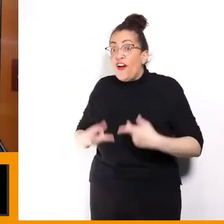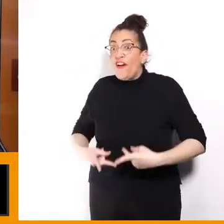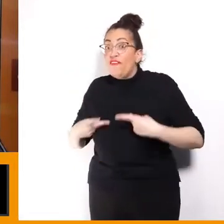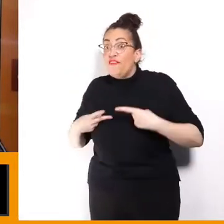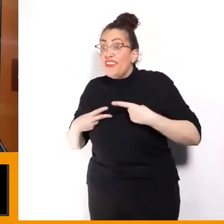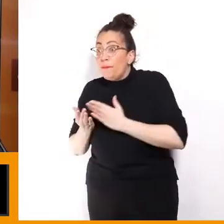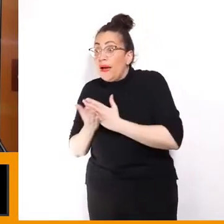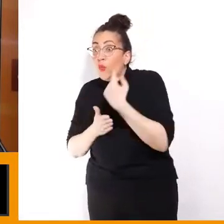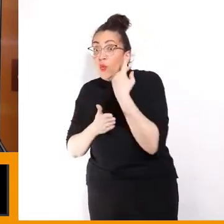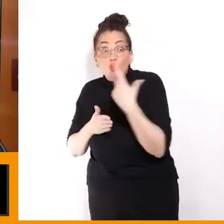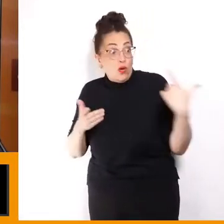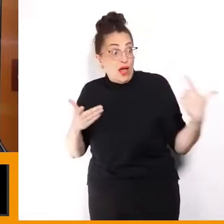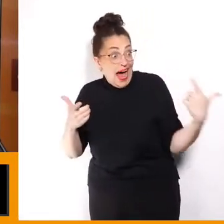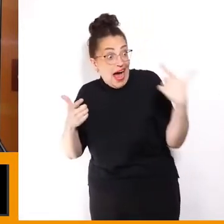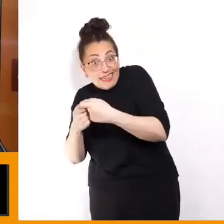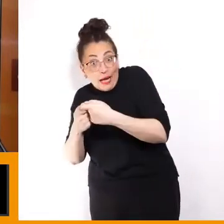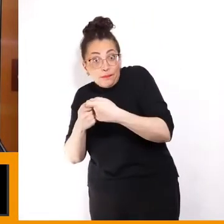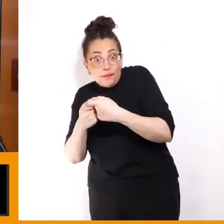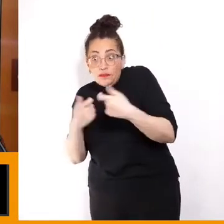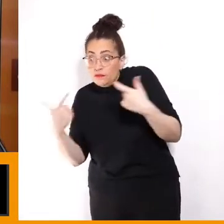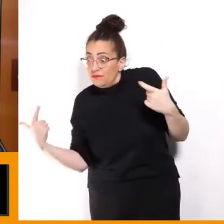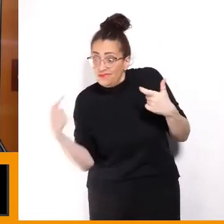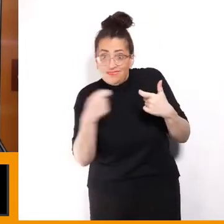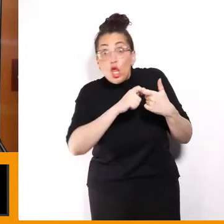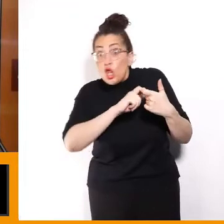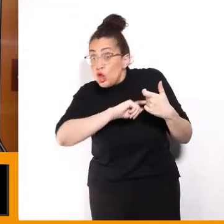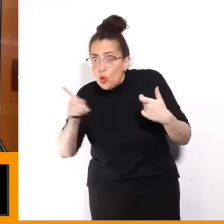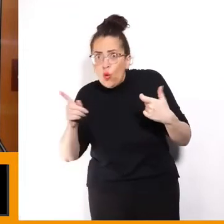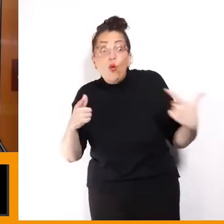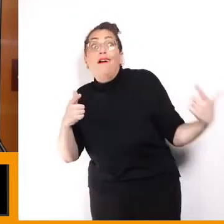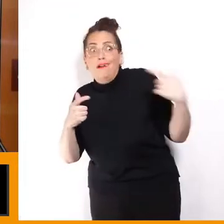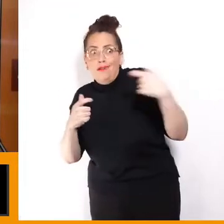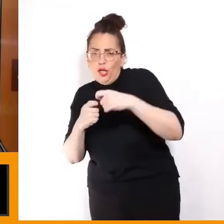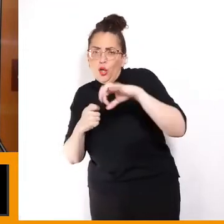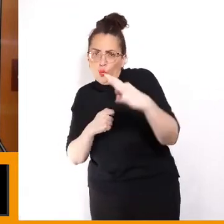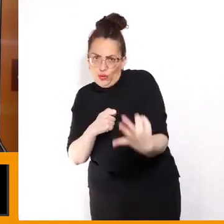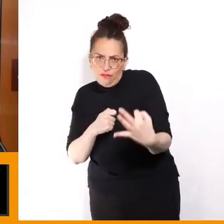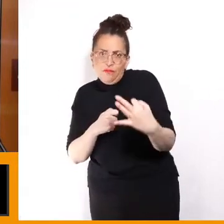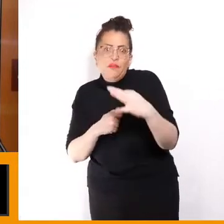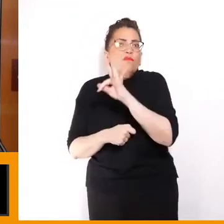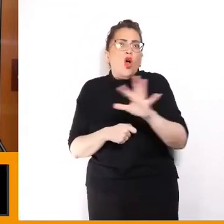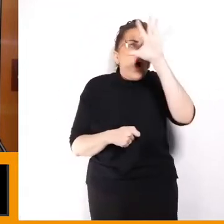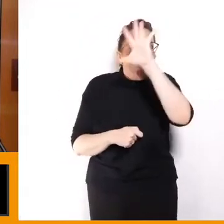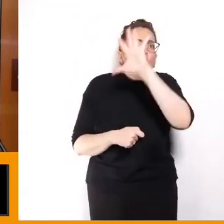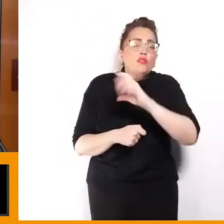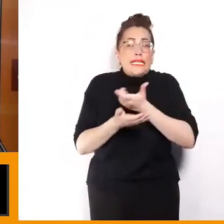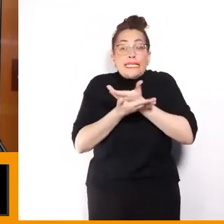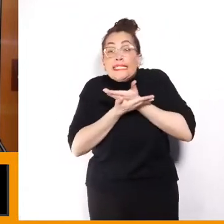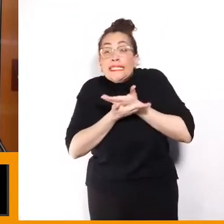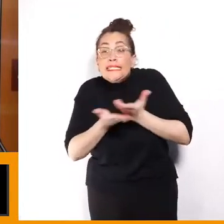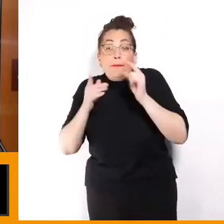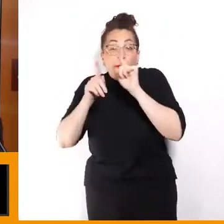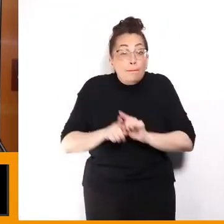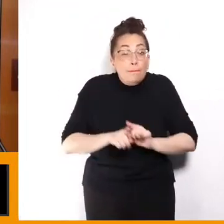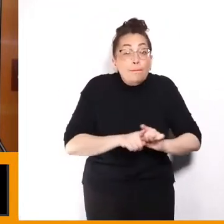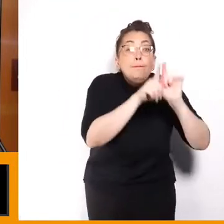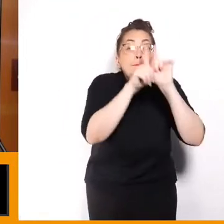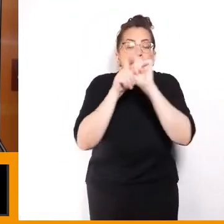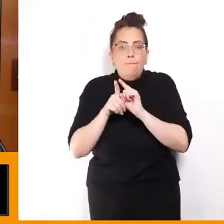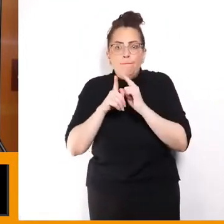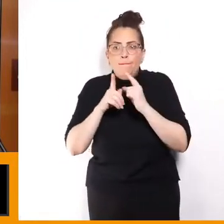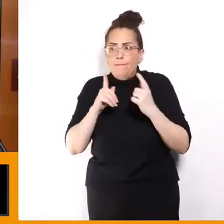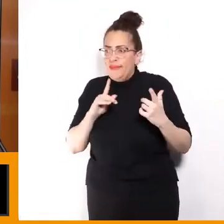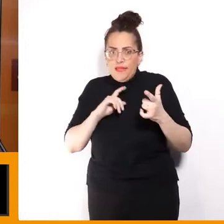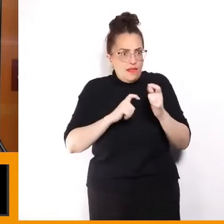l'inverse, d'accord, de la simplification, de l'équité territoriale, et à partir de là, une capacité de dialogue permanent par un outil qui pour